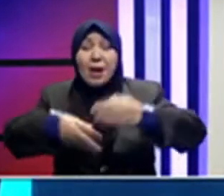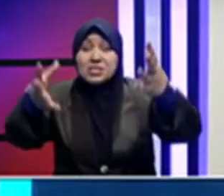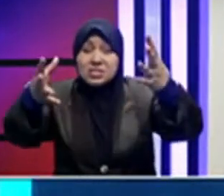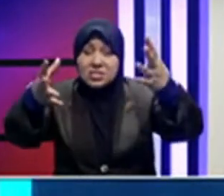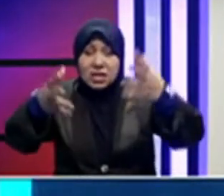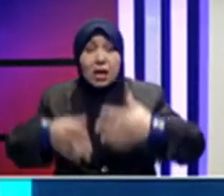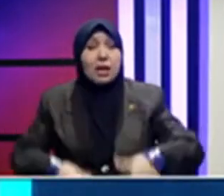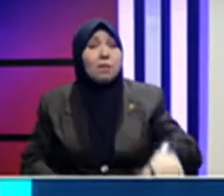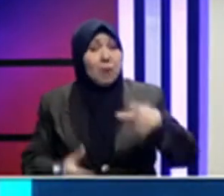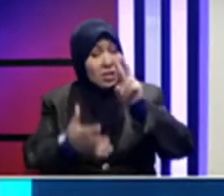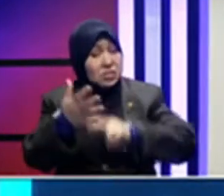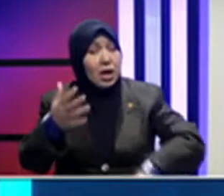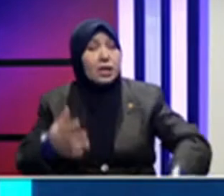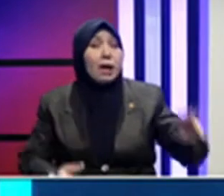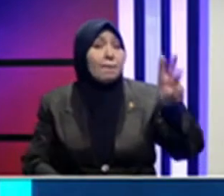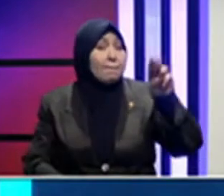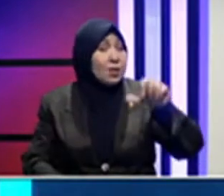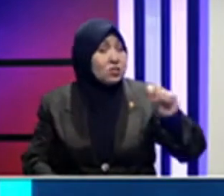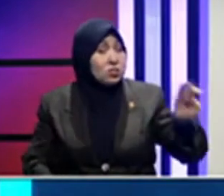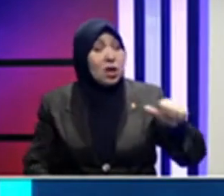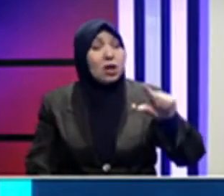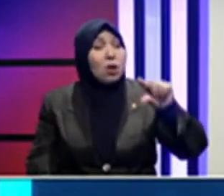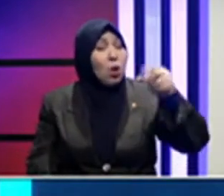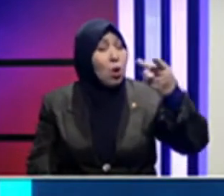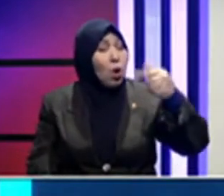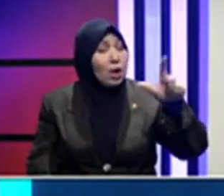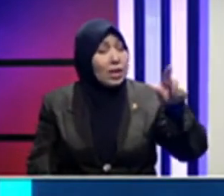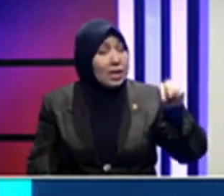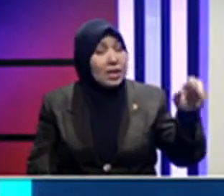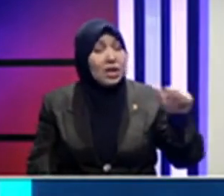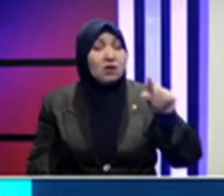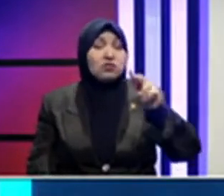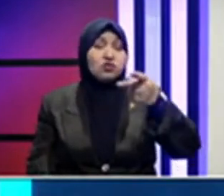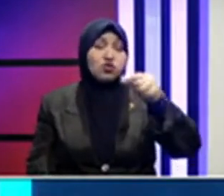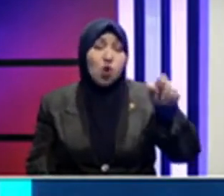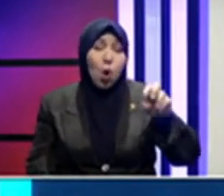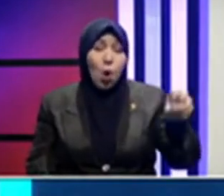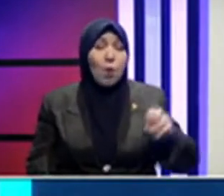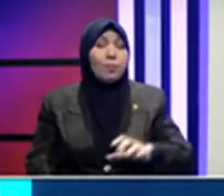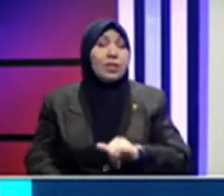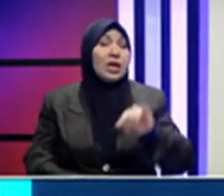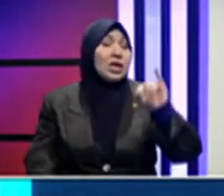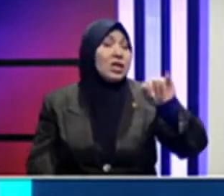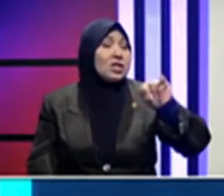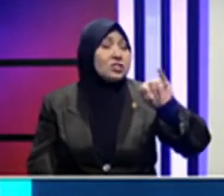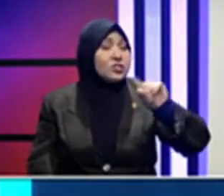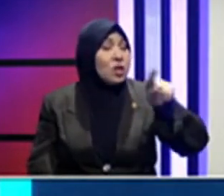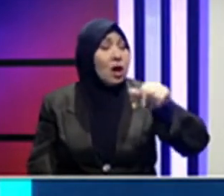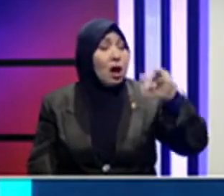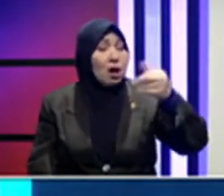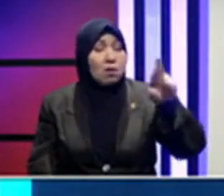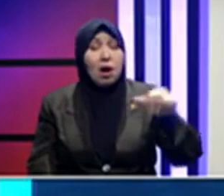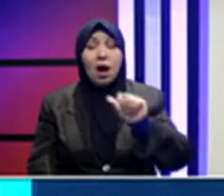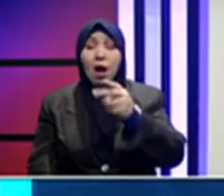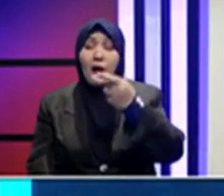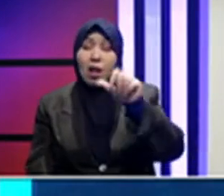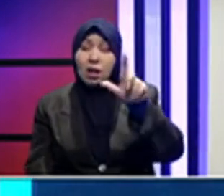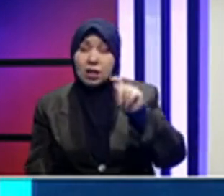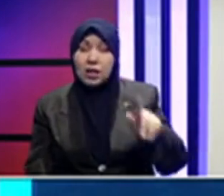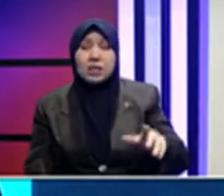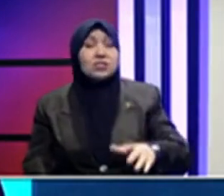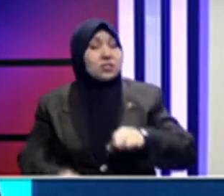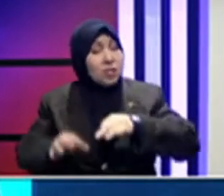Michelle cone waliyulloh Apa nama dia izhar halqi cari pacar